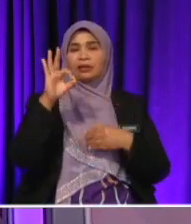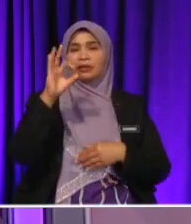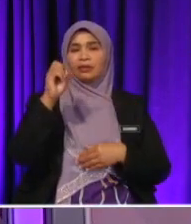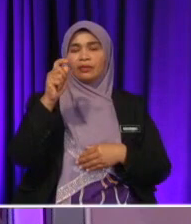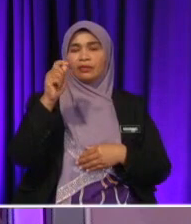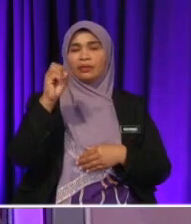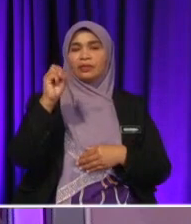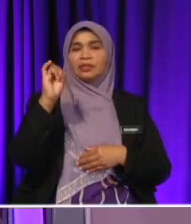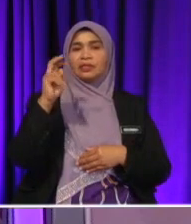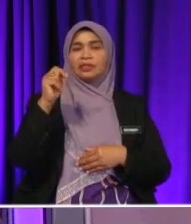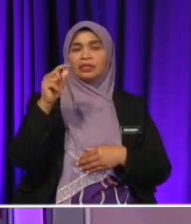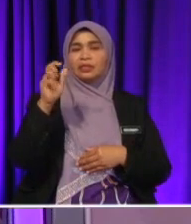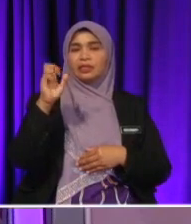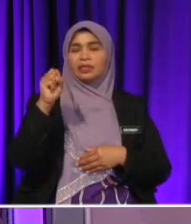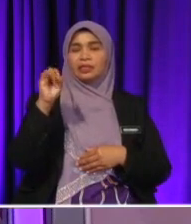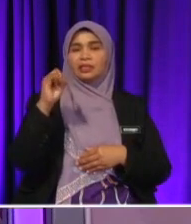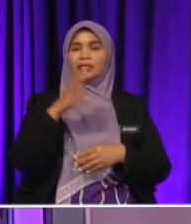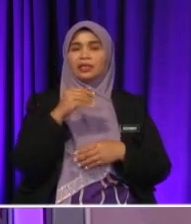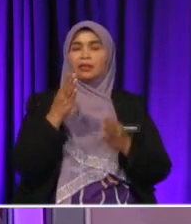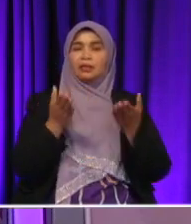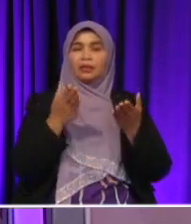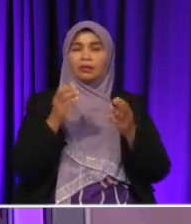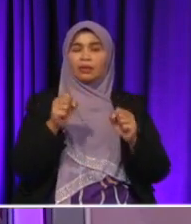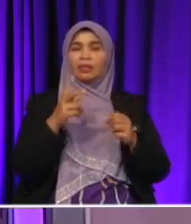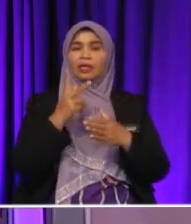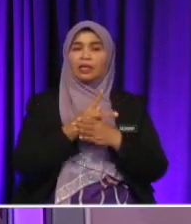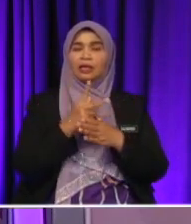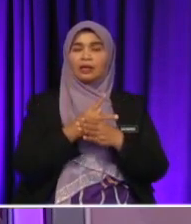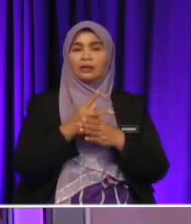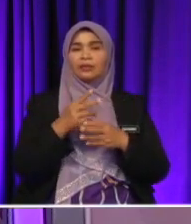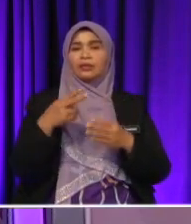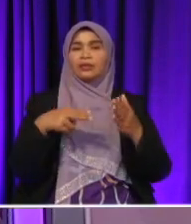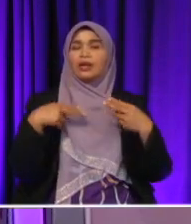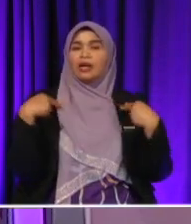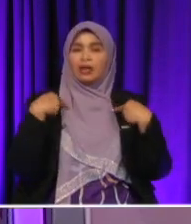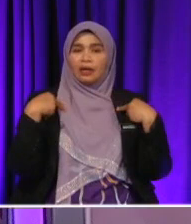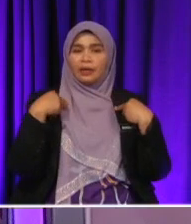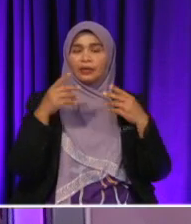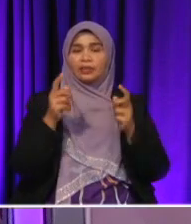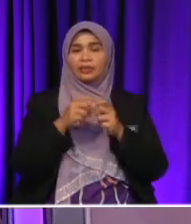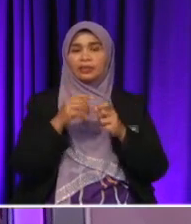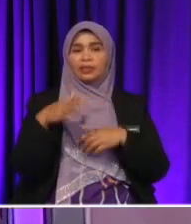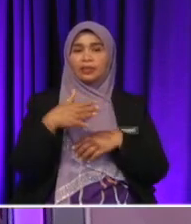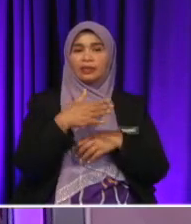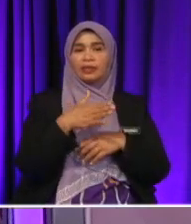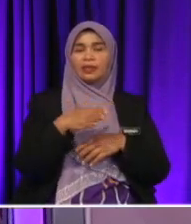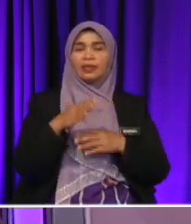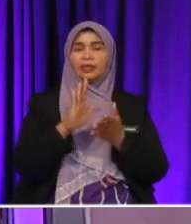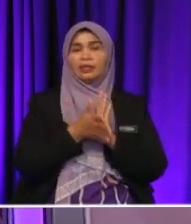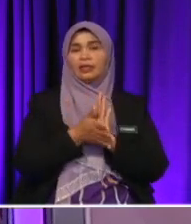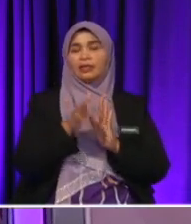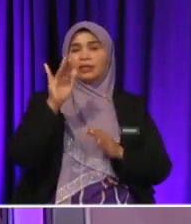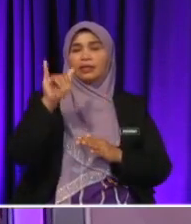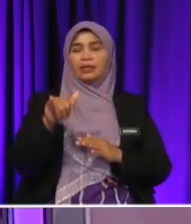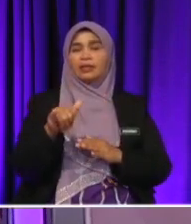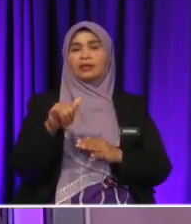oksigen dalam air dan mungkin boleh mengganggu Hewan seperti ikan jadi ya murid-murid tak